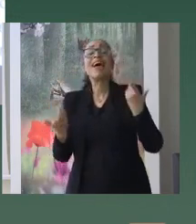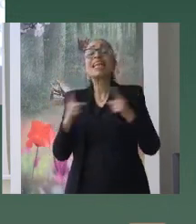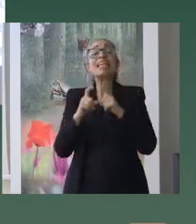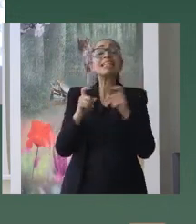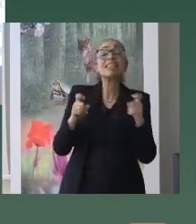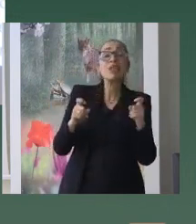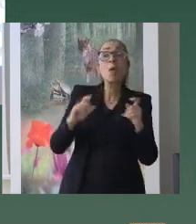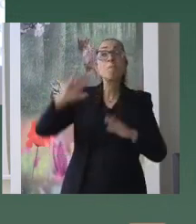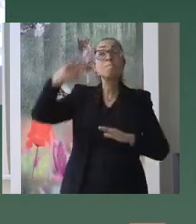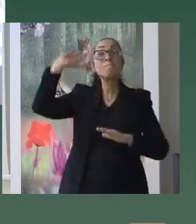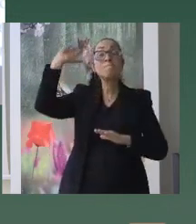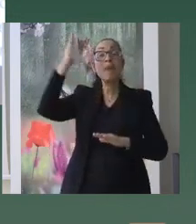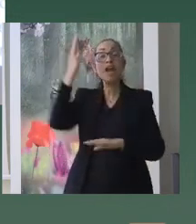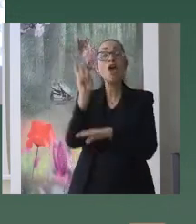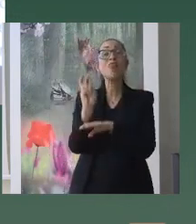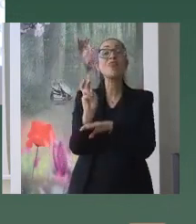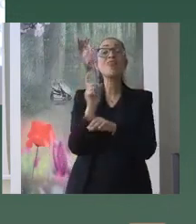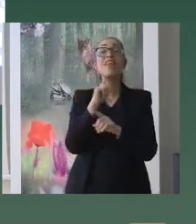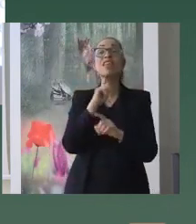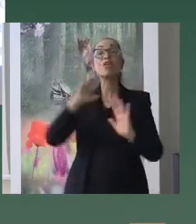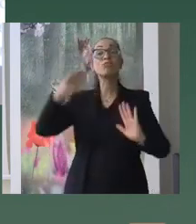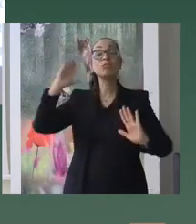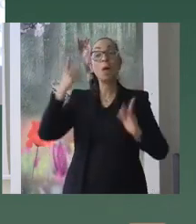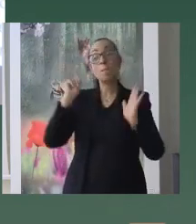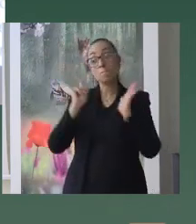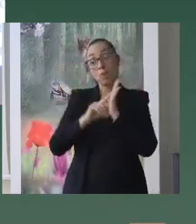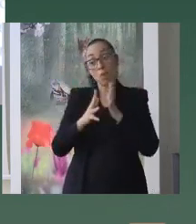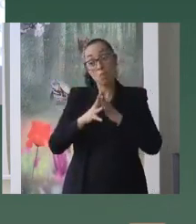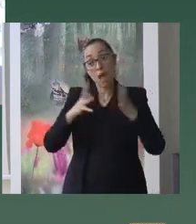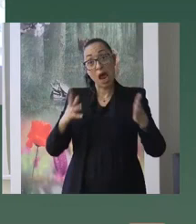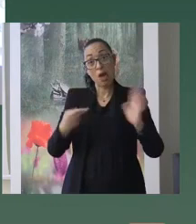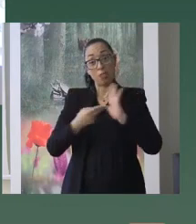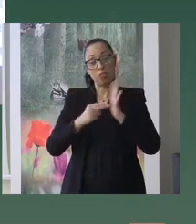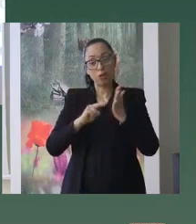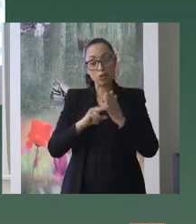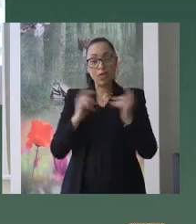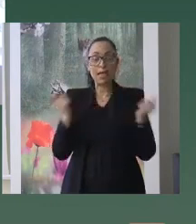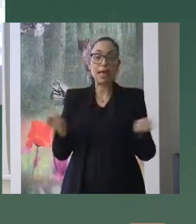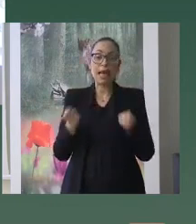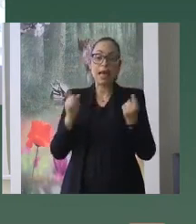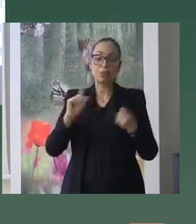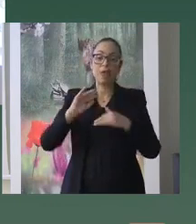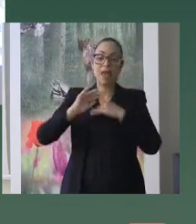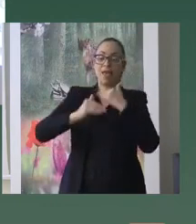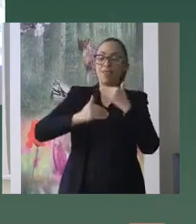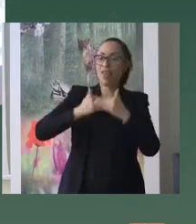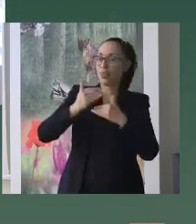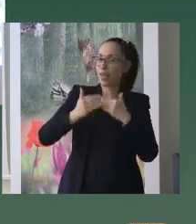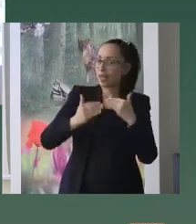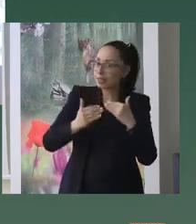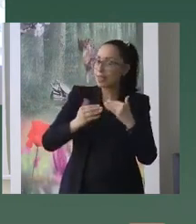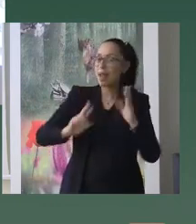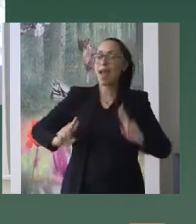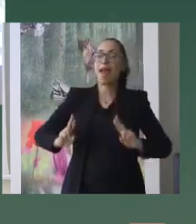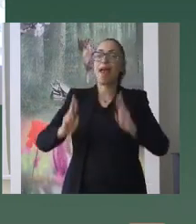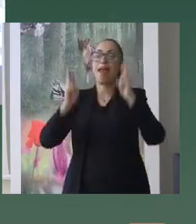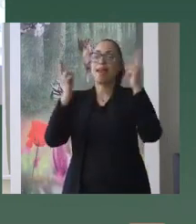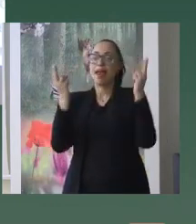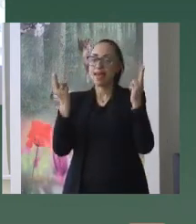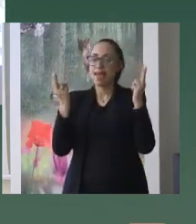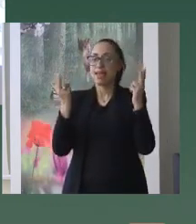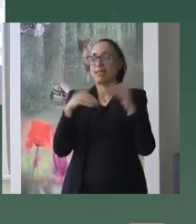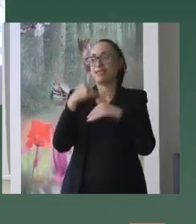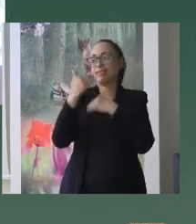ένα νεοκλασικό διατηρηταίο, θα πρέπει με πολύ μεγάλη προσοχή να κάνεις μια διαδικασία ενεργειακής αναβάθμισης με πάρα πολλές